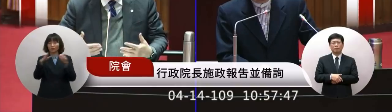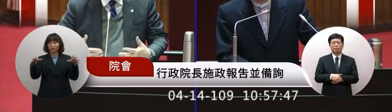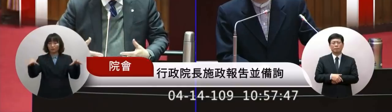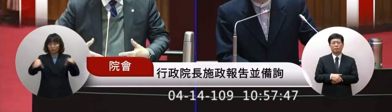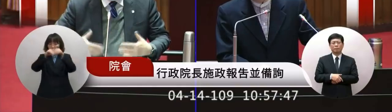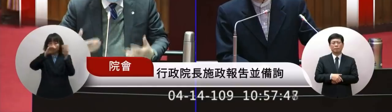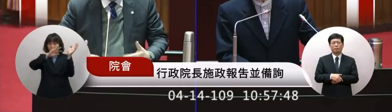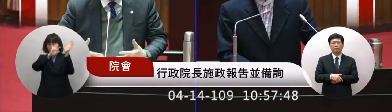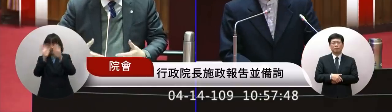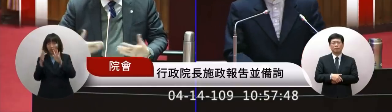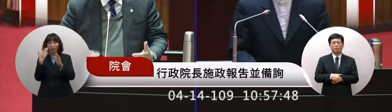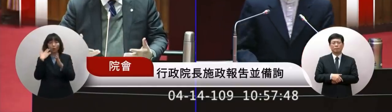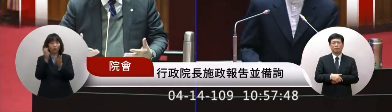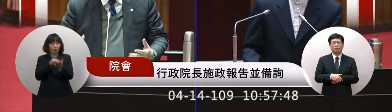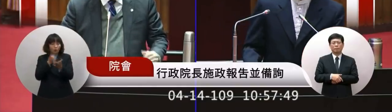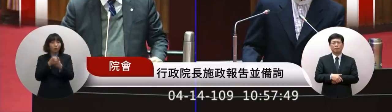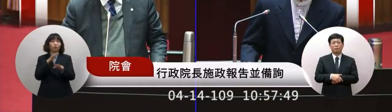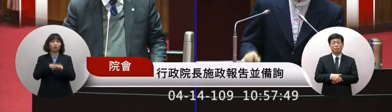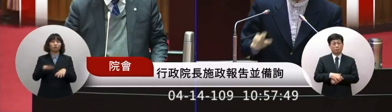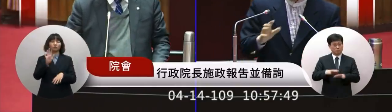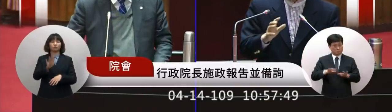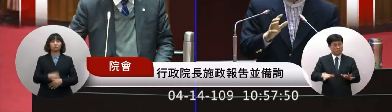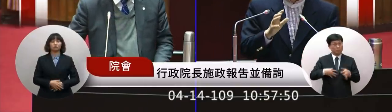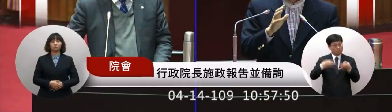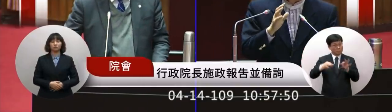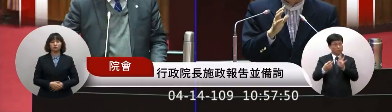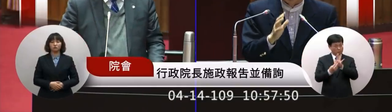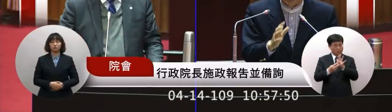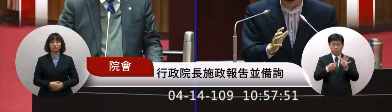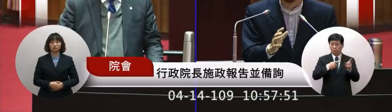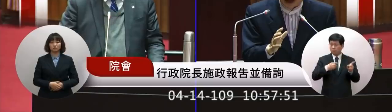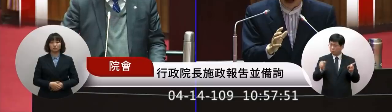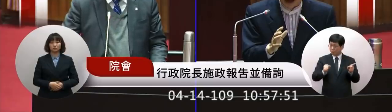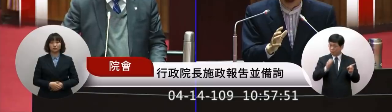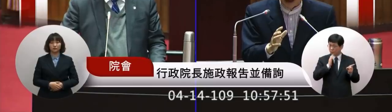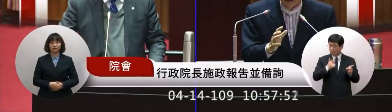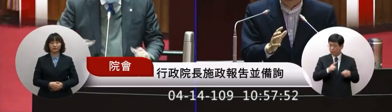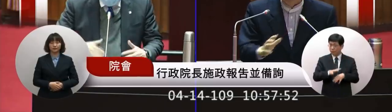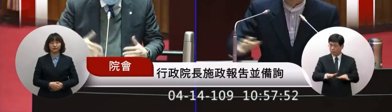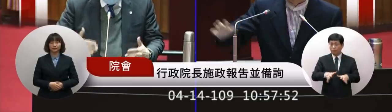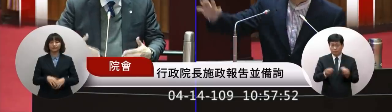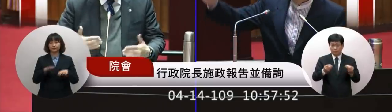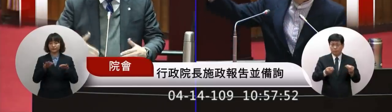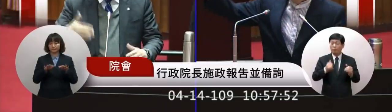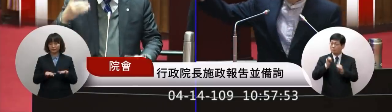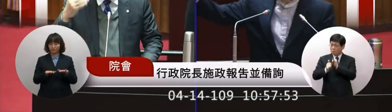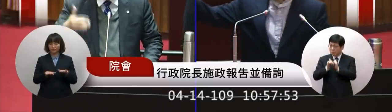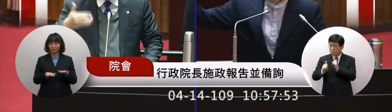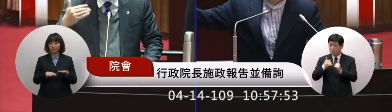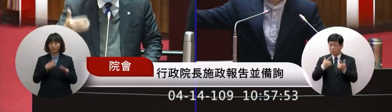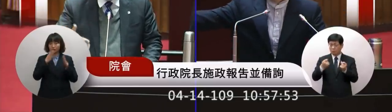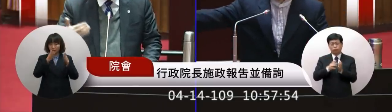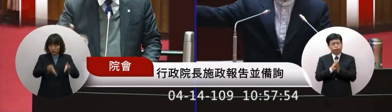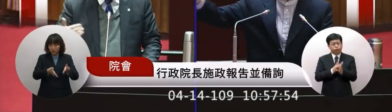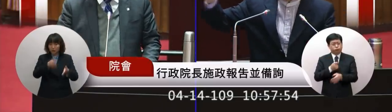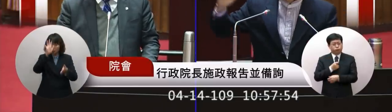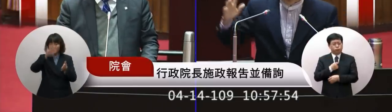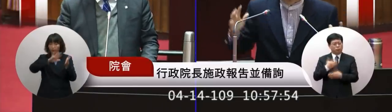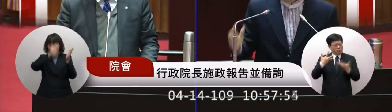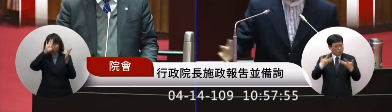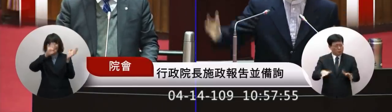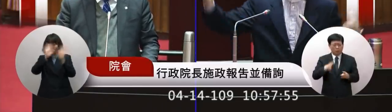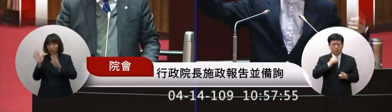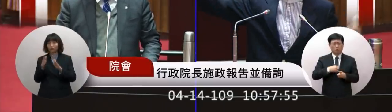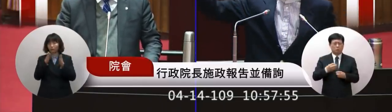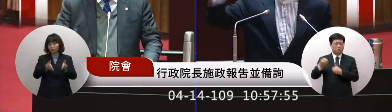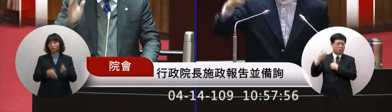状况，该严的时候我们会严。 所以简单来讲就是不行就对了啦。 目前是针对有症状的人， 社会很多